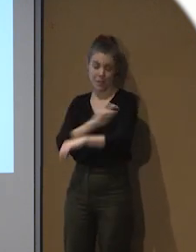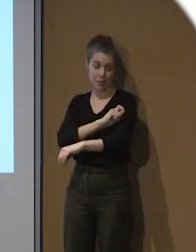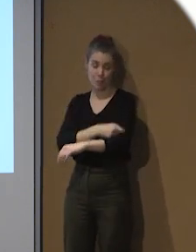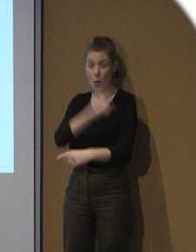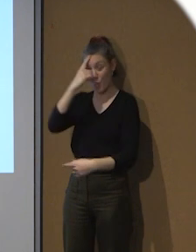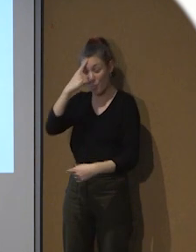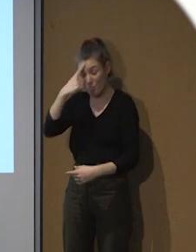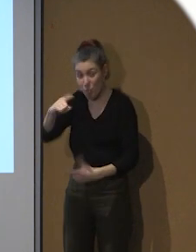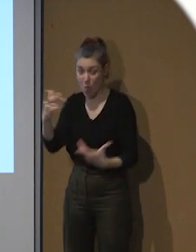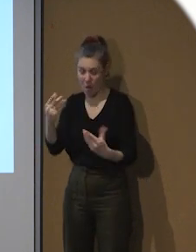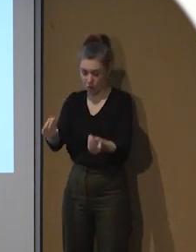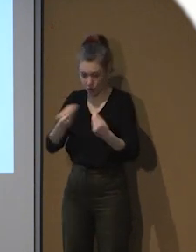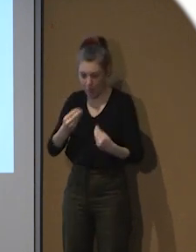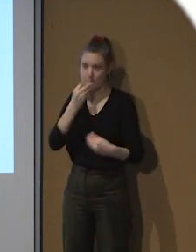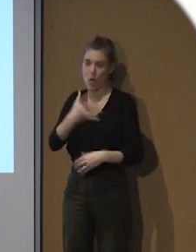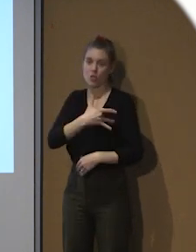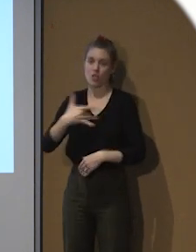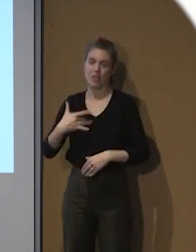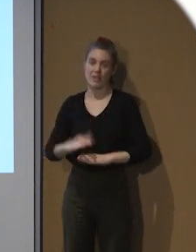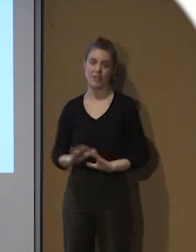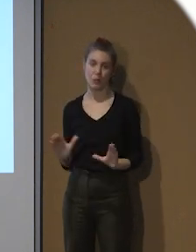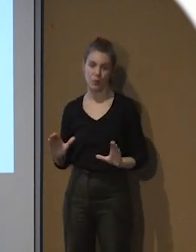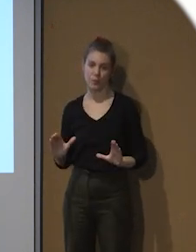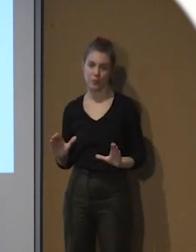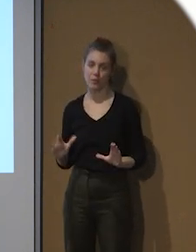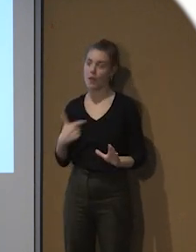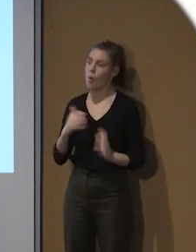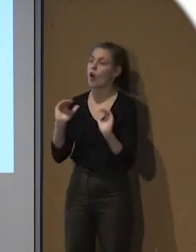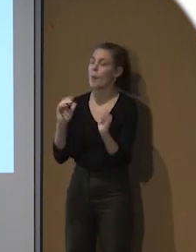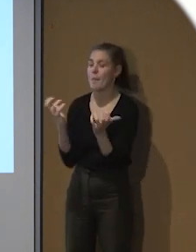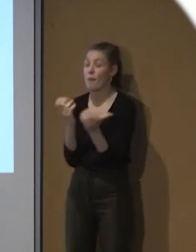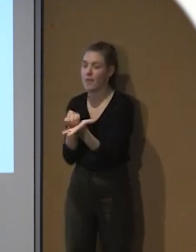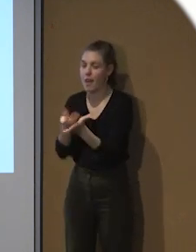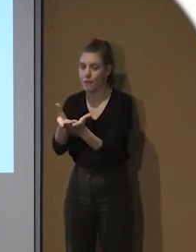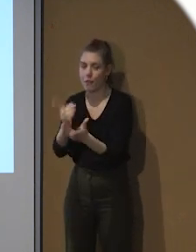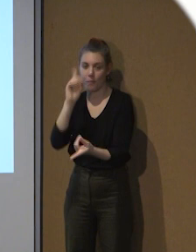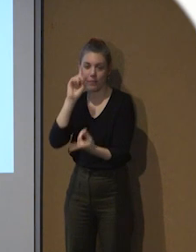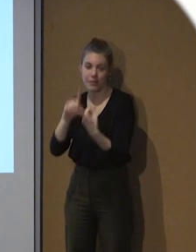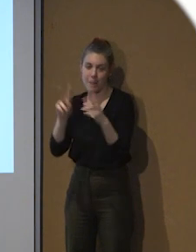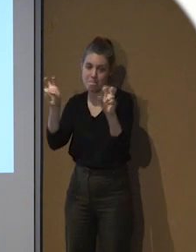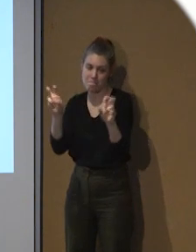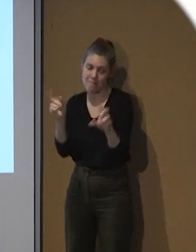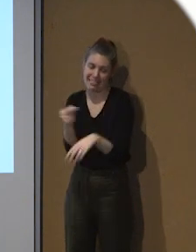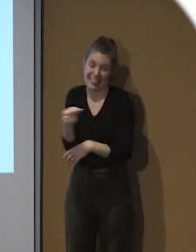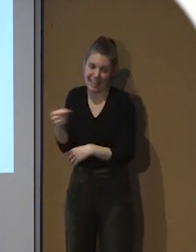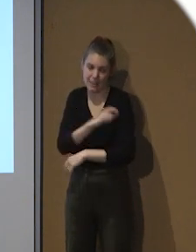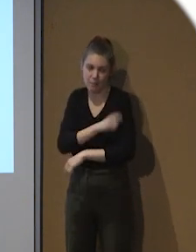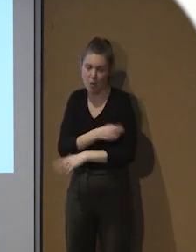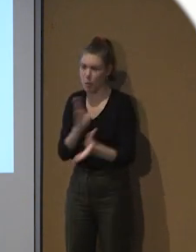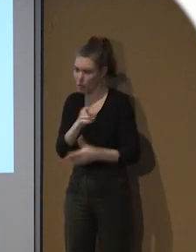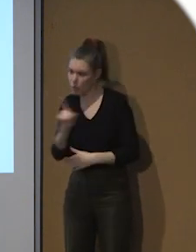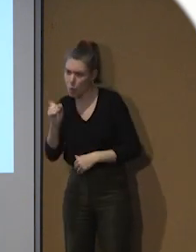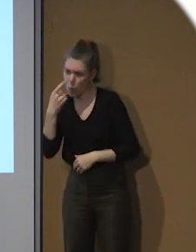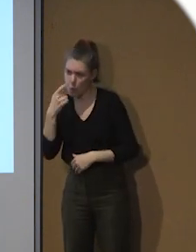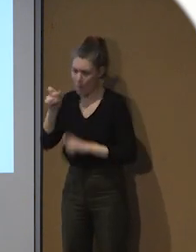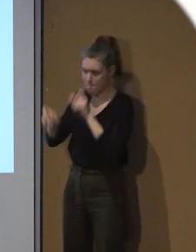voulais évoquer l'effet indésirable le plus grave. Évidemment, c'est la mort subite, parce que vous connaissez la mort subite du sportif. On va